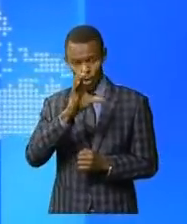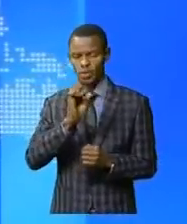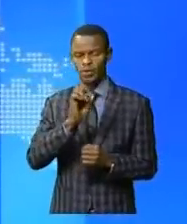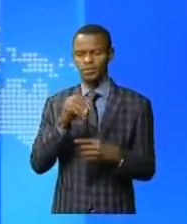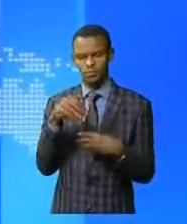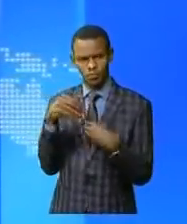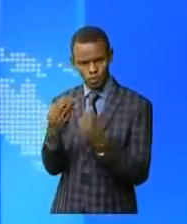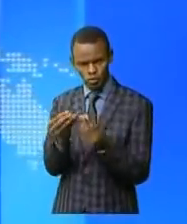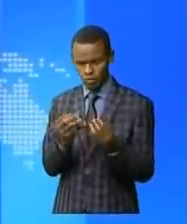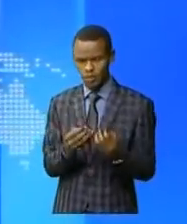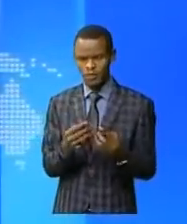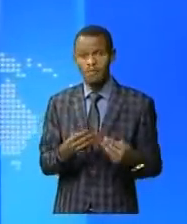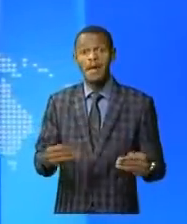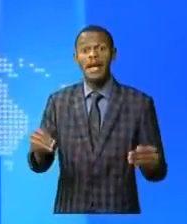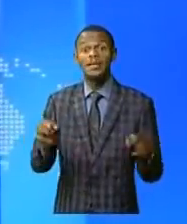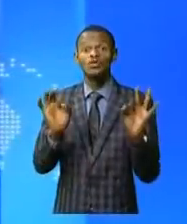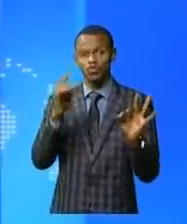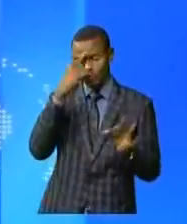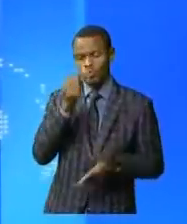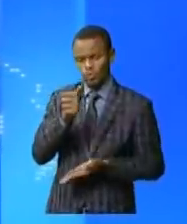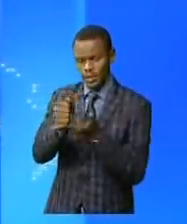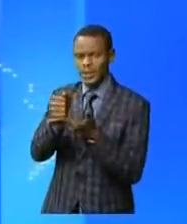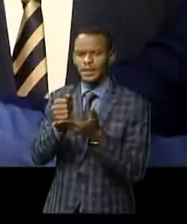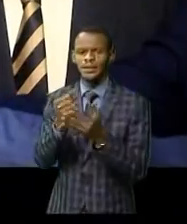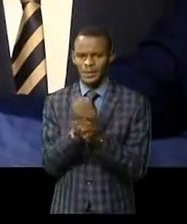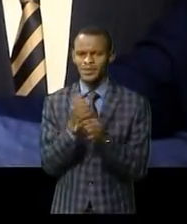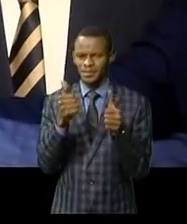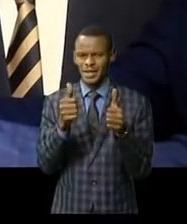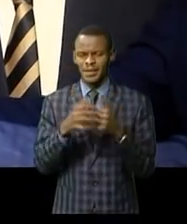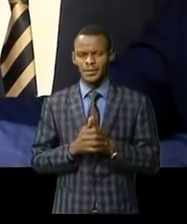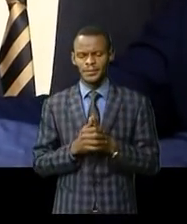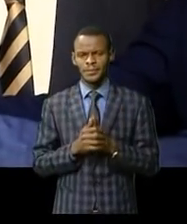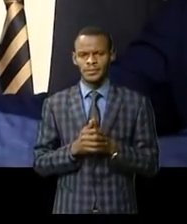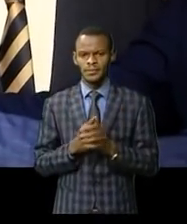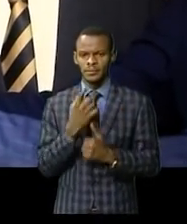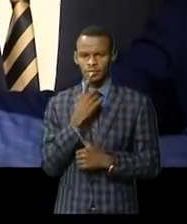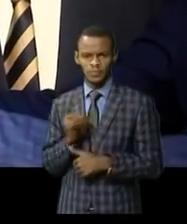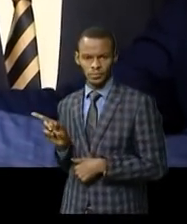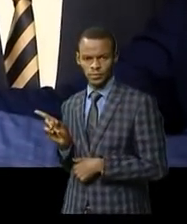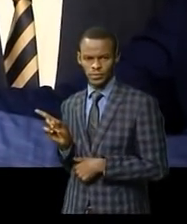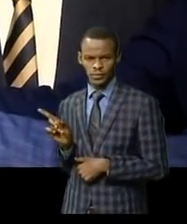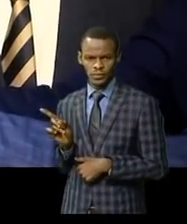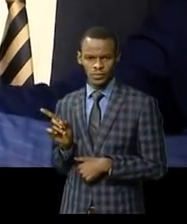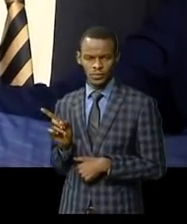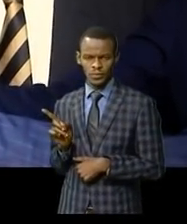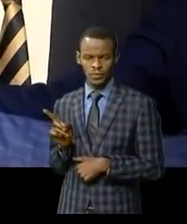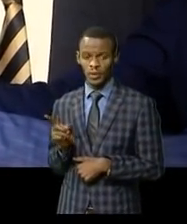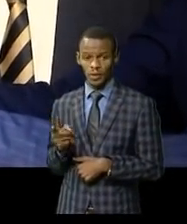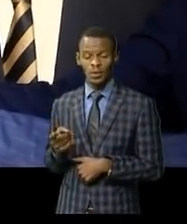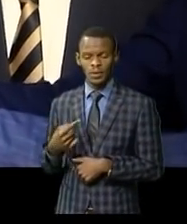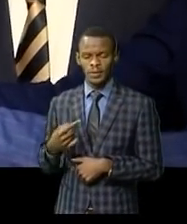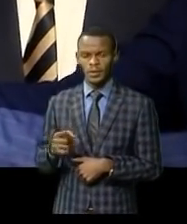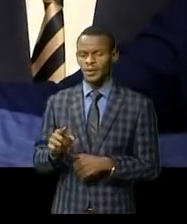de ses agents. Y cadre Séverine Katanda pour le reportage. Nous avons été invités par le